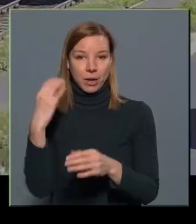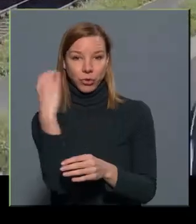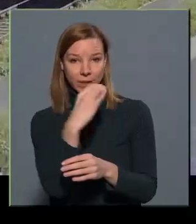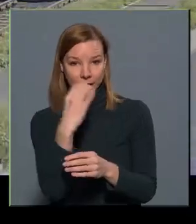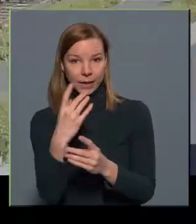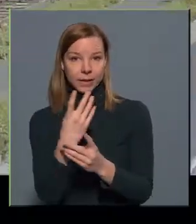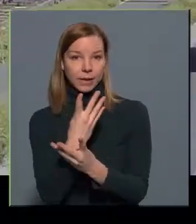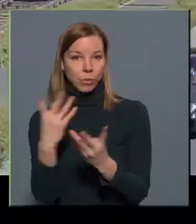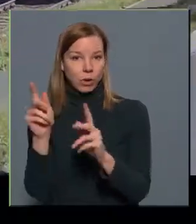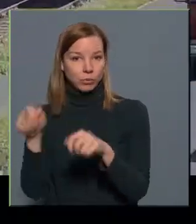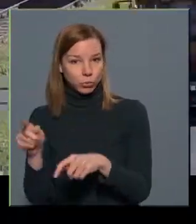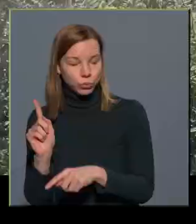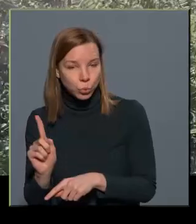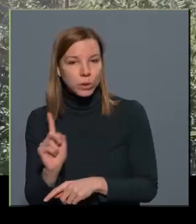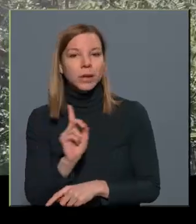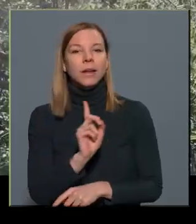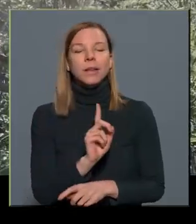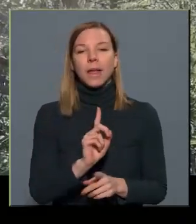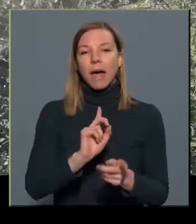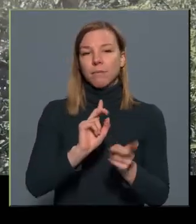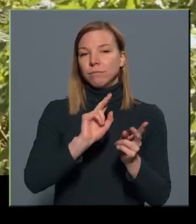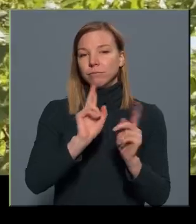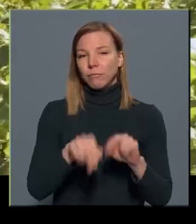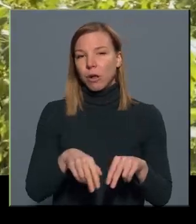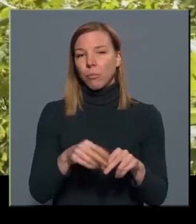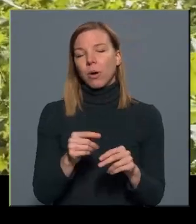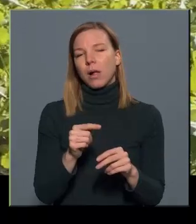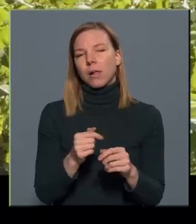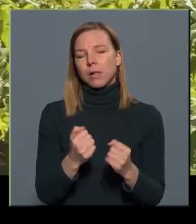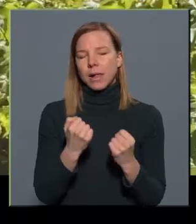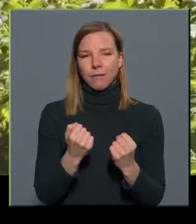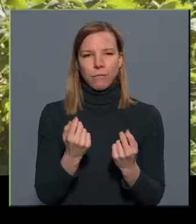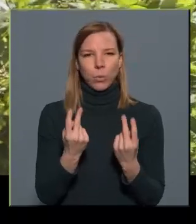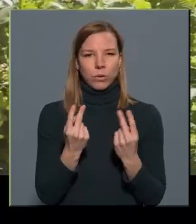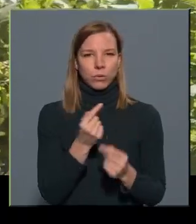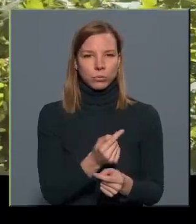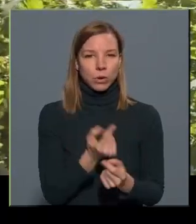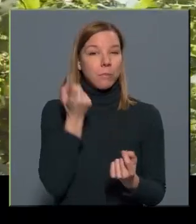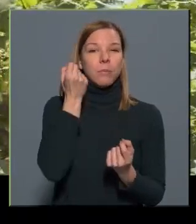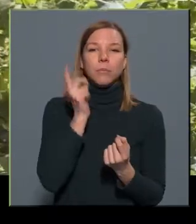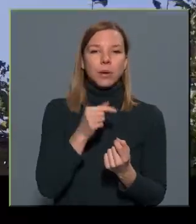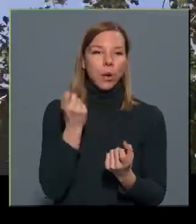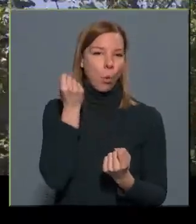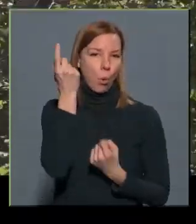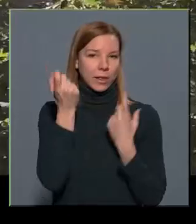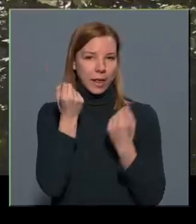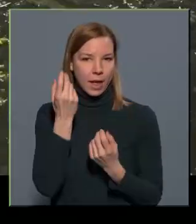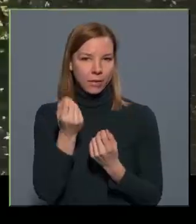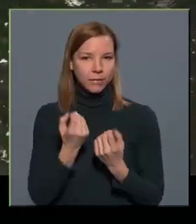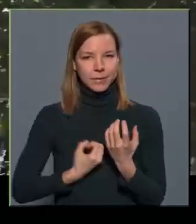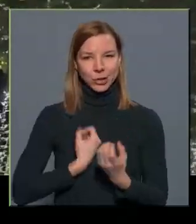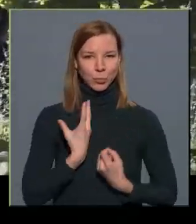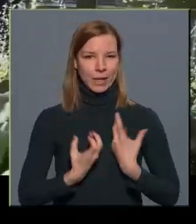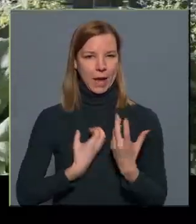de valójában tényleg az, ami a legmeghatározóbb, az ötletek, azok az inspirációk, amiket